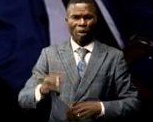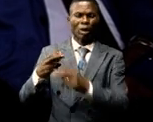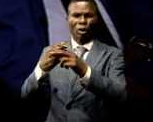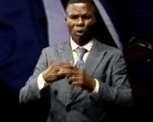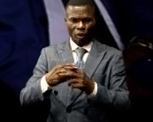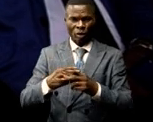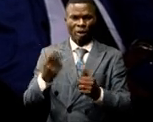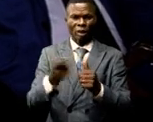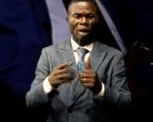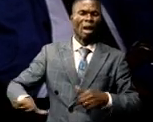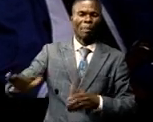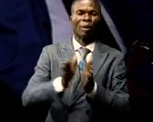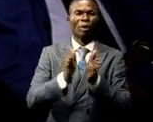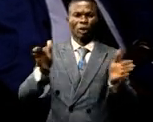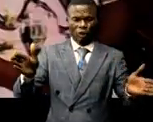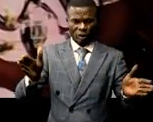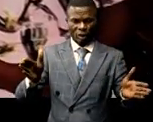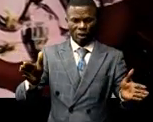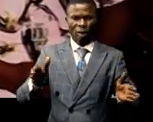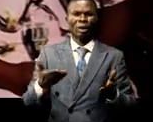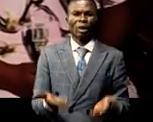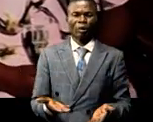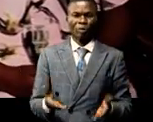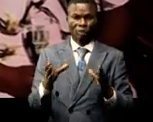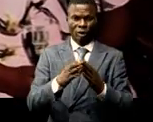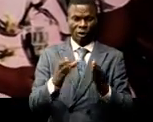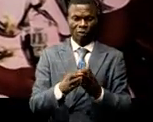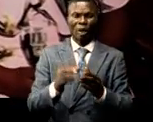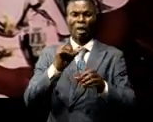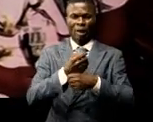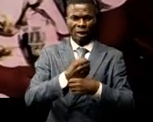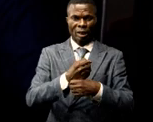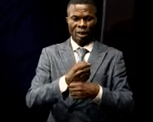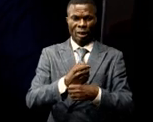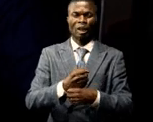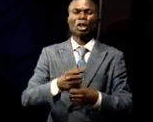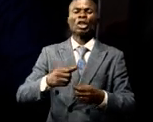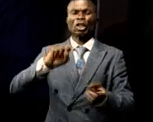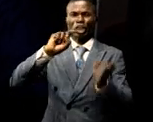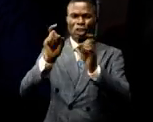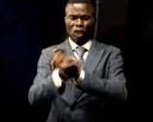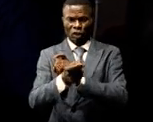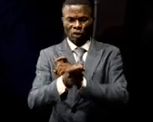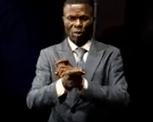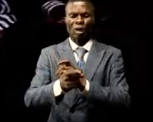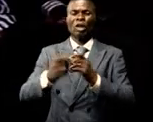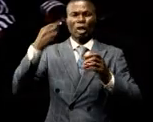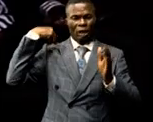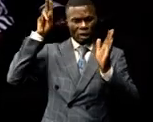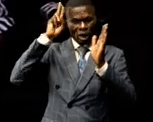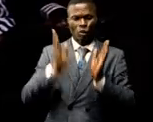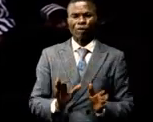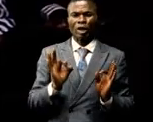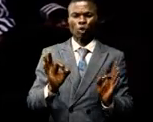sur toute l'étendue du territoire national. Avec l'instauration de l'état de siège dans les provinces d'Ituri et du